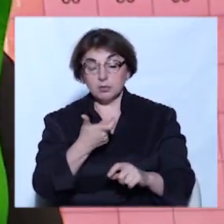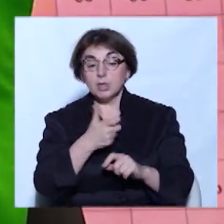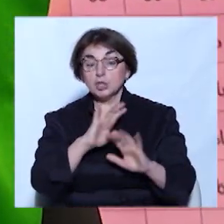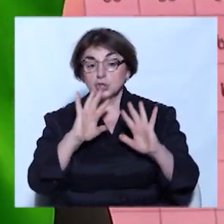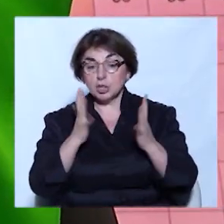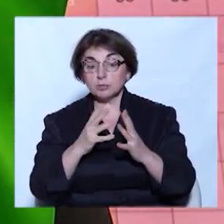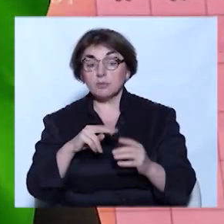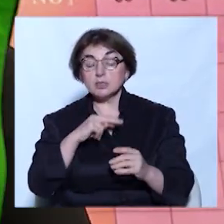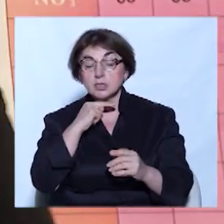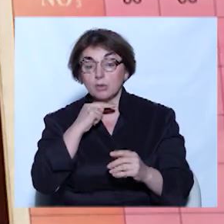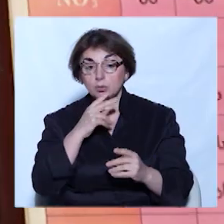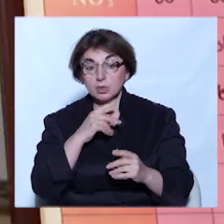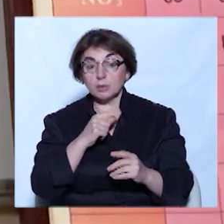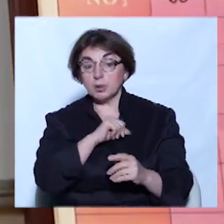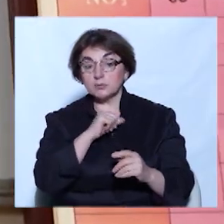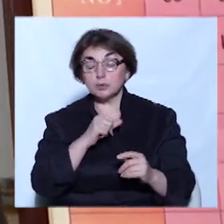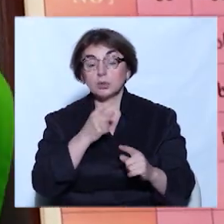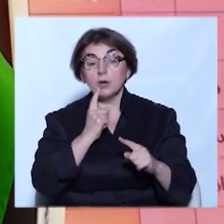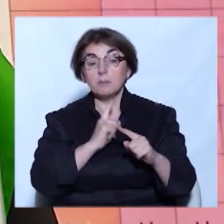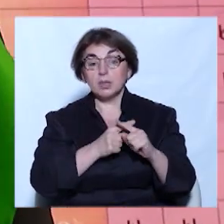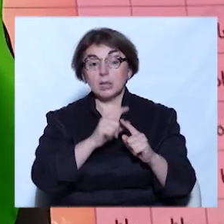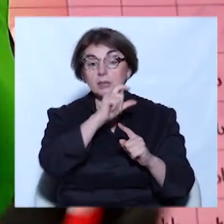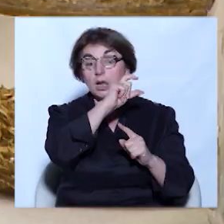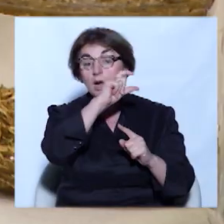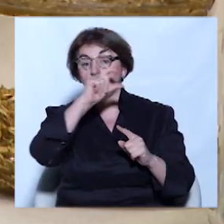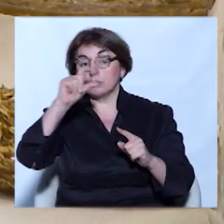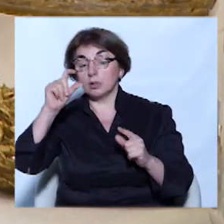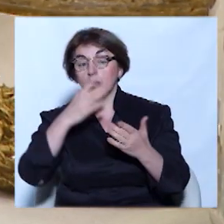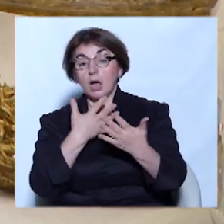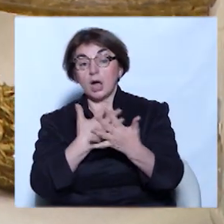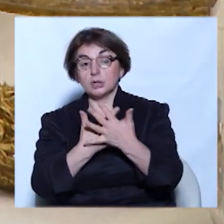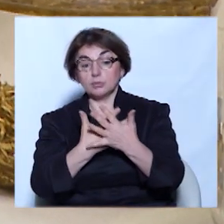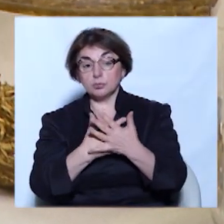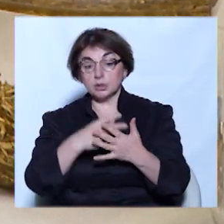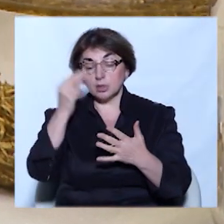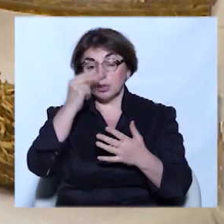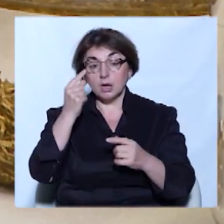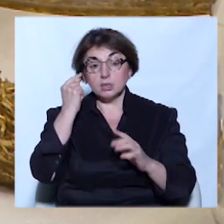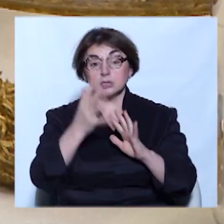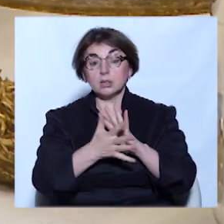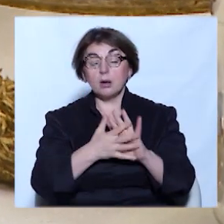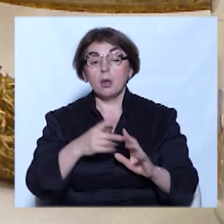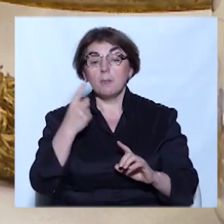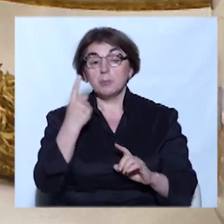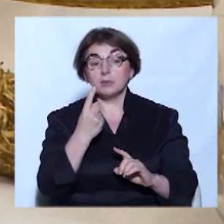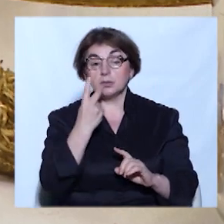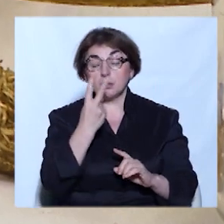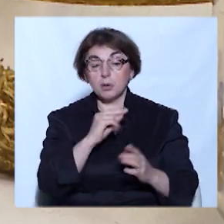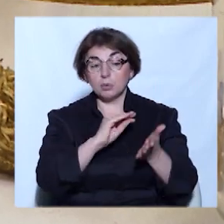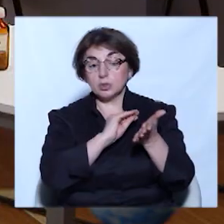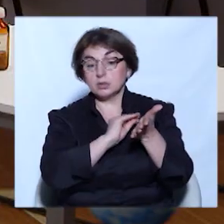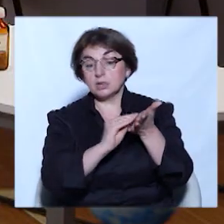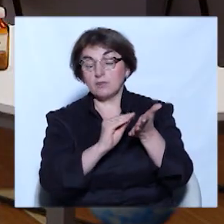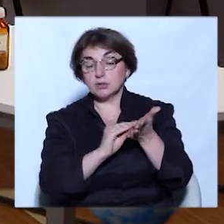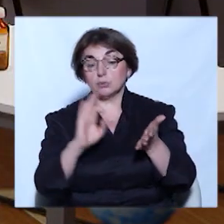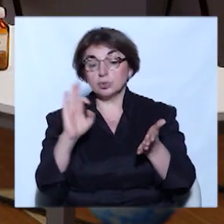მეტალთა აქტიურობის მწკრივის შესასწავლად და რადგან მესამეში რეაქცია არ წავიდა, დავწერ პირველ და მეორე რეაქციას. ესე იგი,